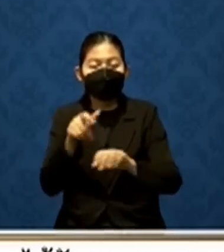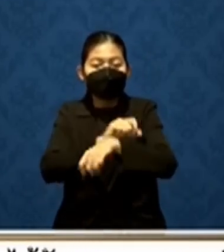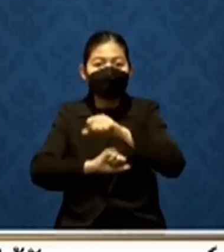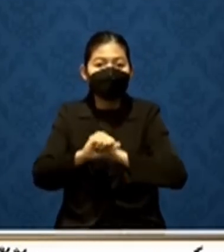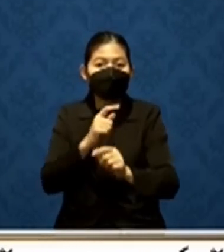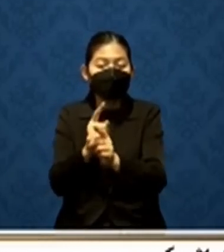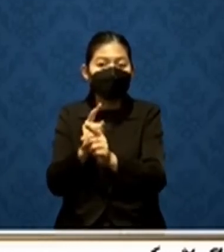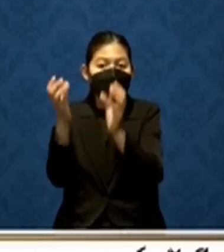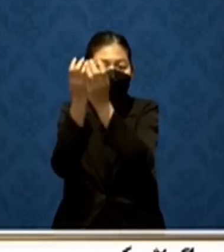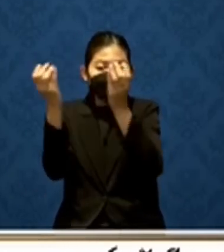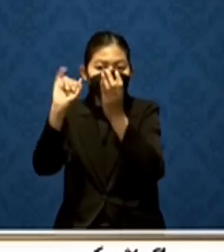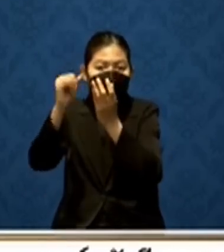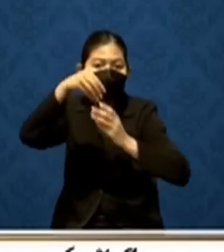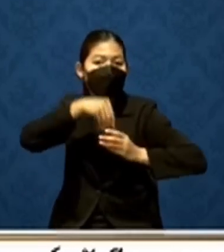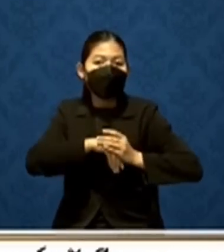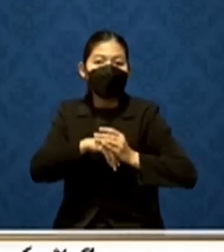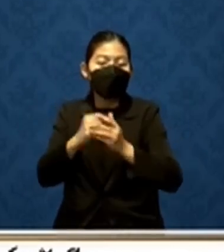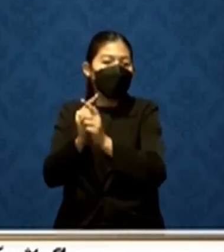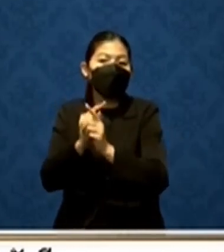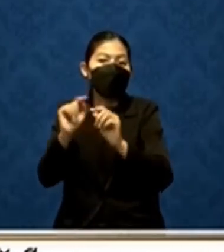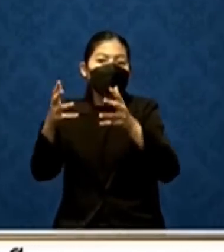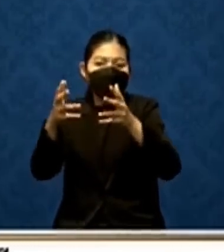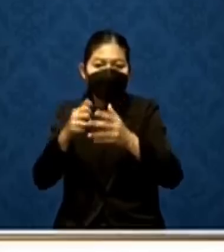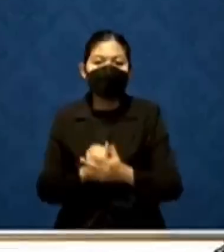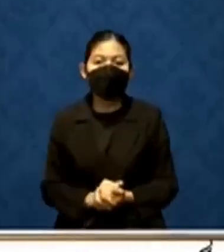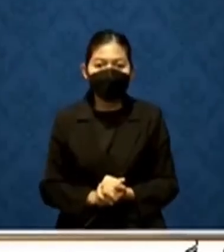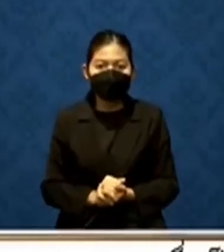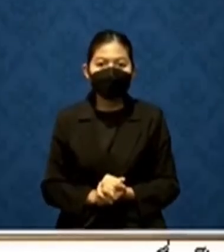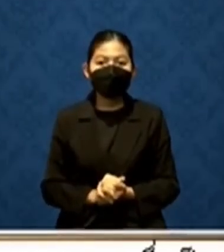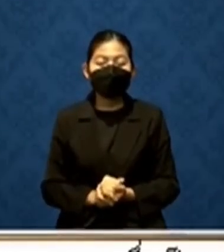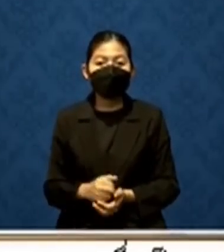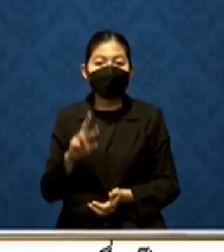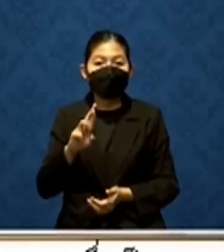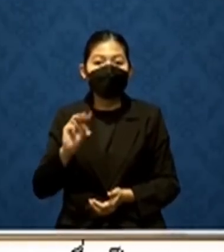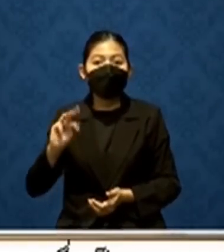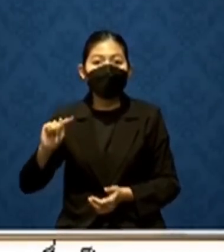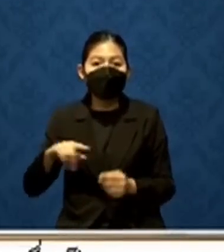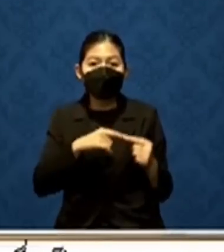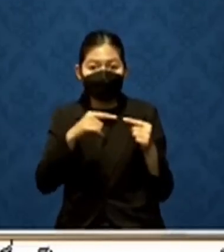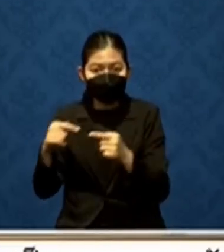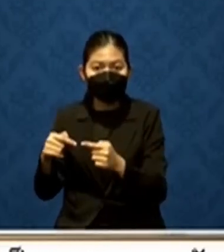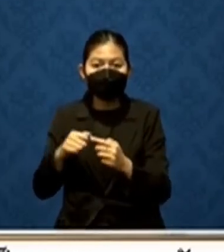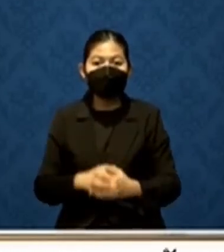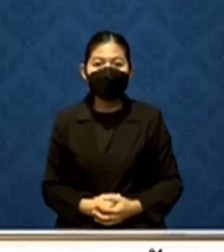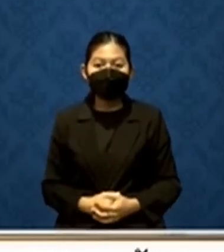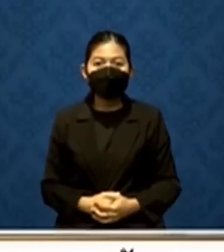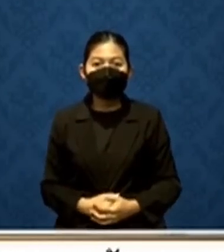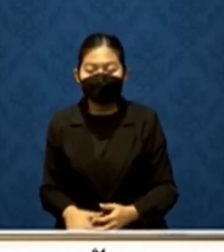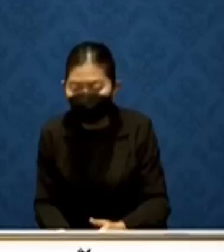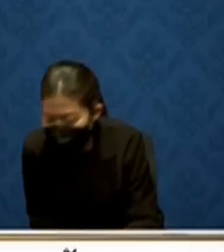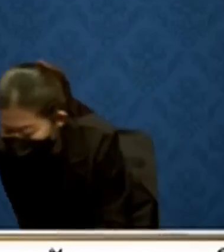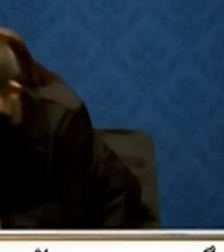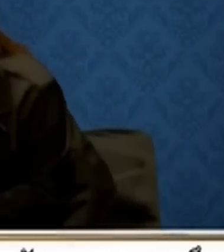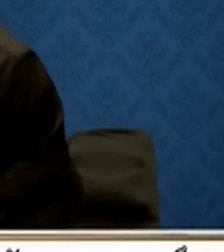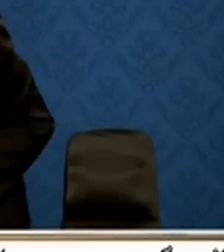มาตรฐานจากที่ทำอย่างร้ายแรงท่านประธานที่เคารพครับรัฐมนตรีท่านต่อไปนายชัยวุฒิธนา